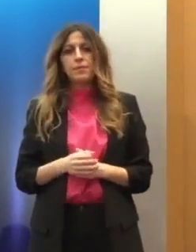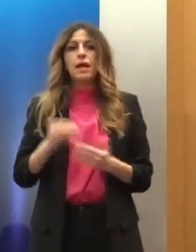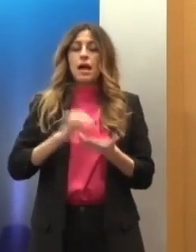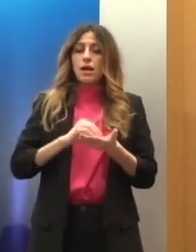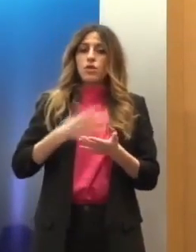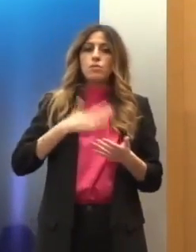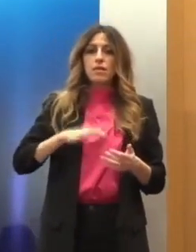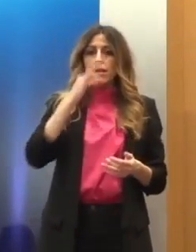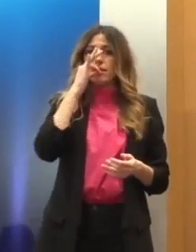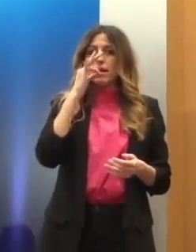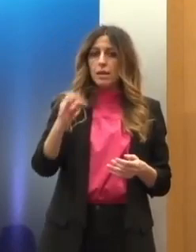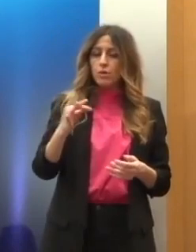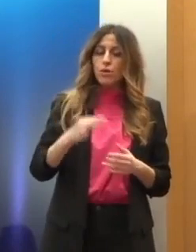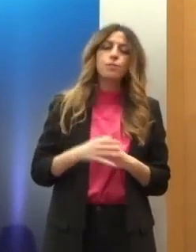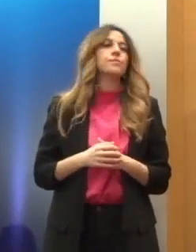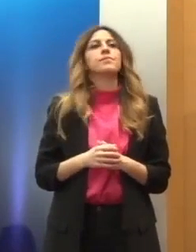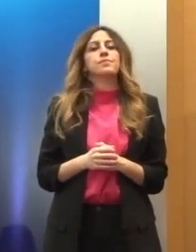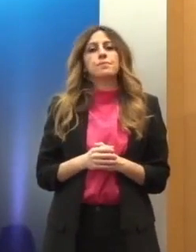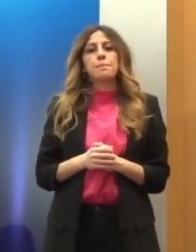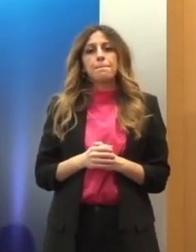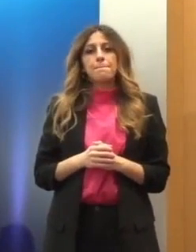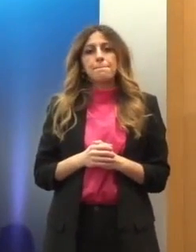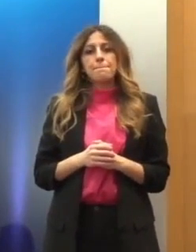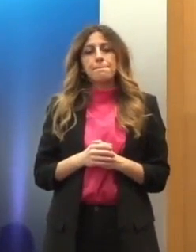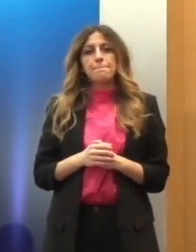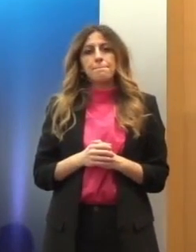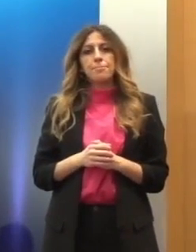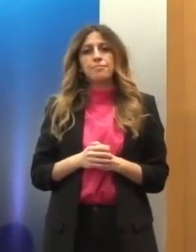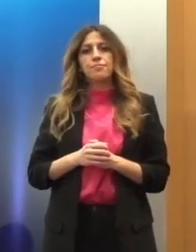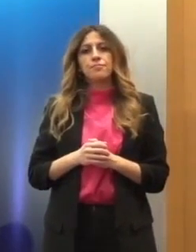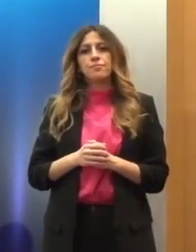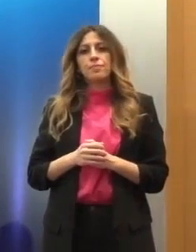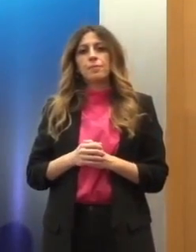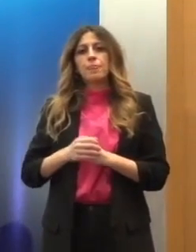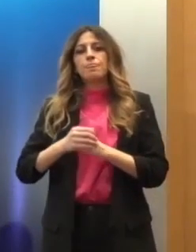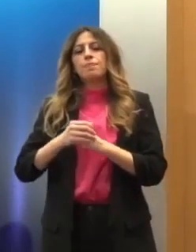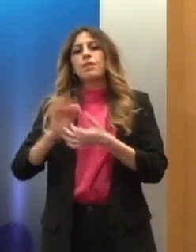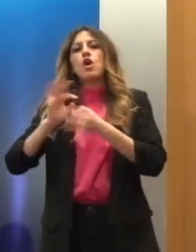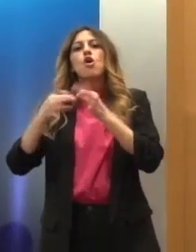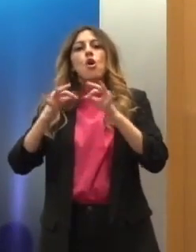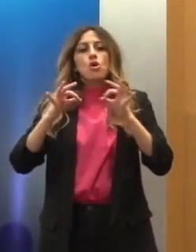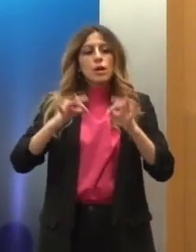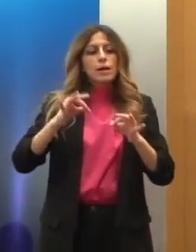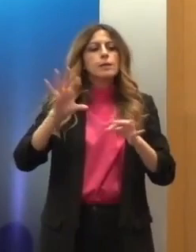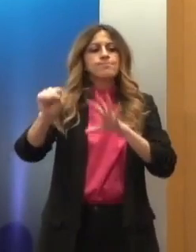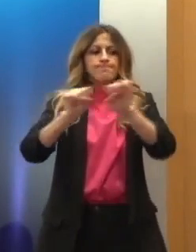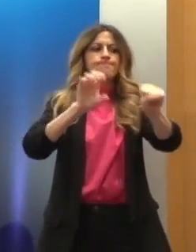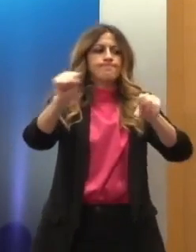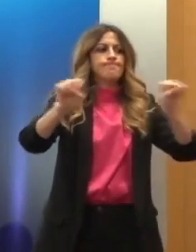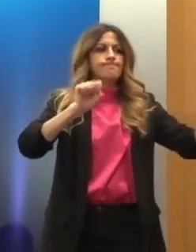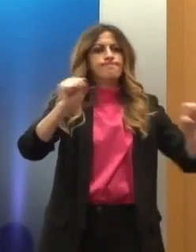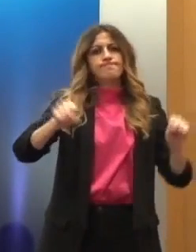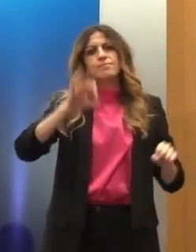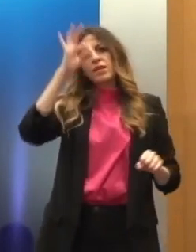επίσης στην αυθαιρεσία που διαπίστωσαν τα όργανα από τα σώματα ασφαλείας, όλα τα διεθνή όργανα